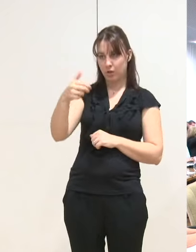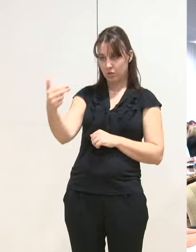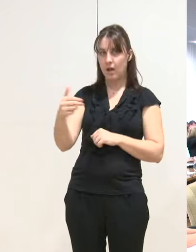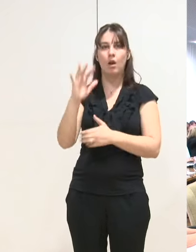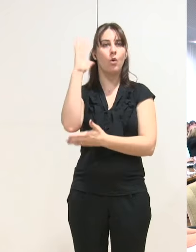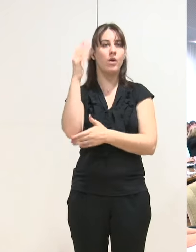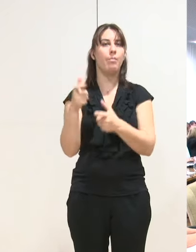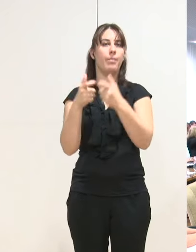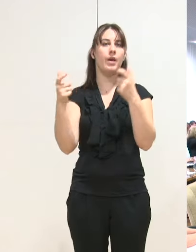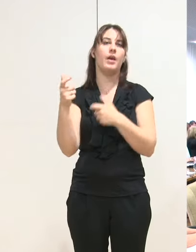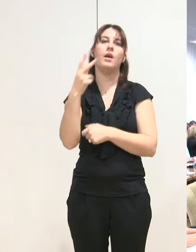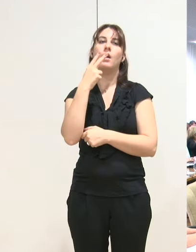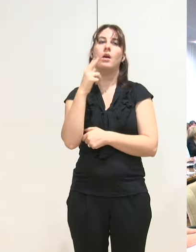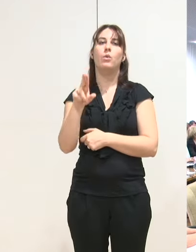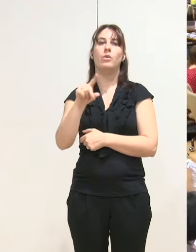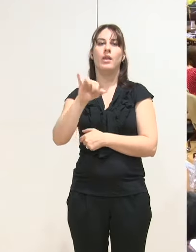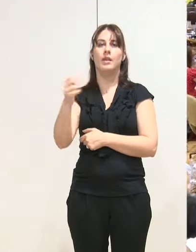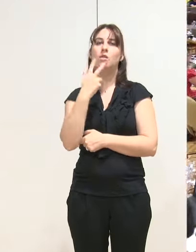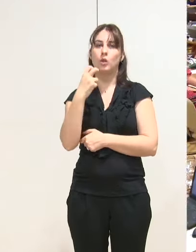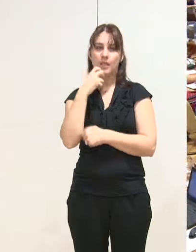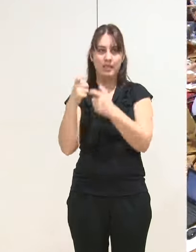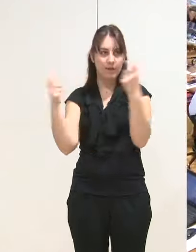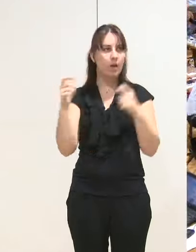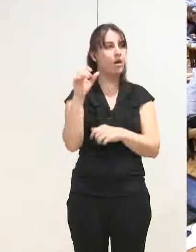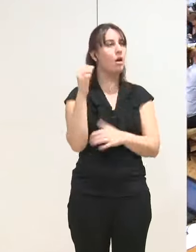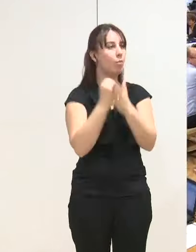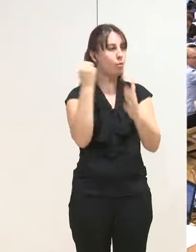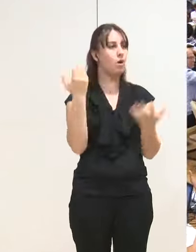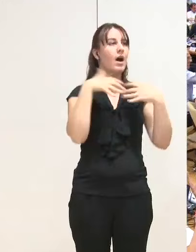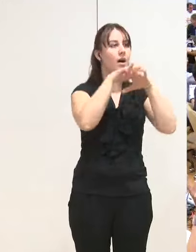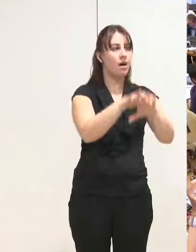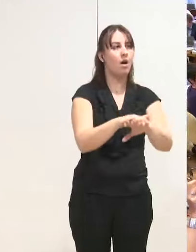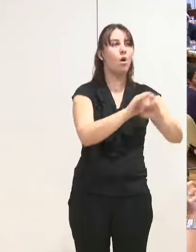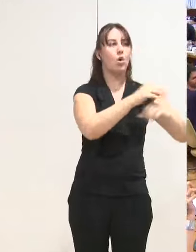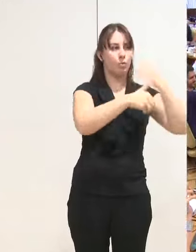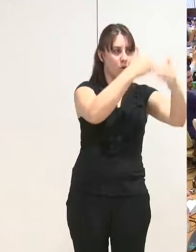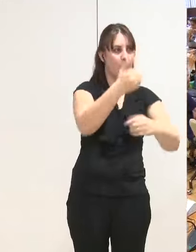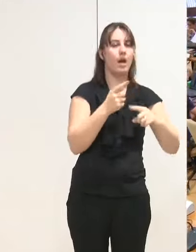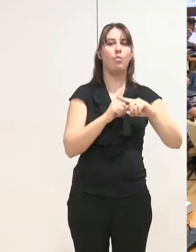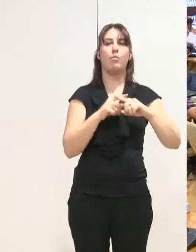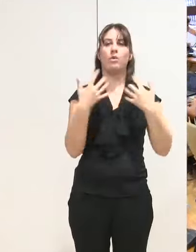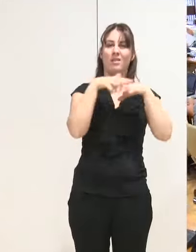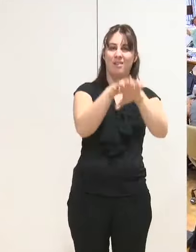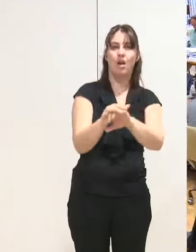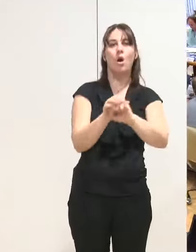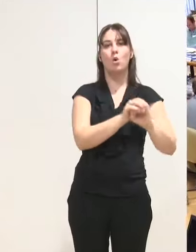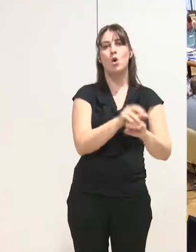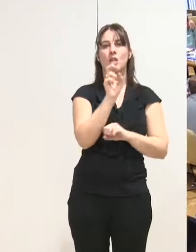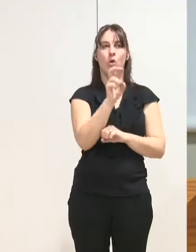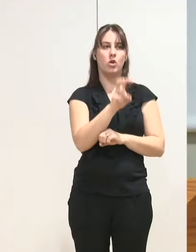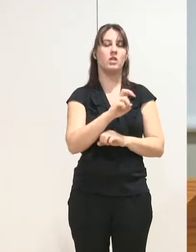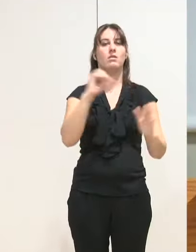UMP udi société civile qui est pour rassemblement de gauche et de progrès rassemblement citoyen de la gauche et les écologistes